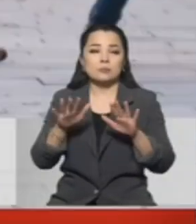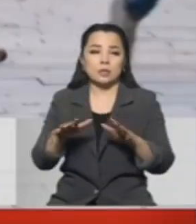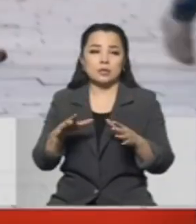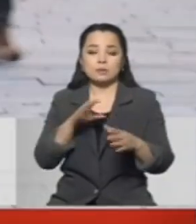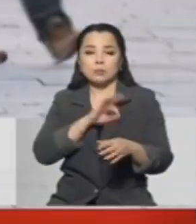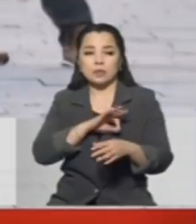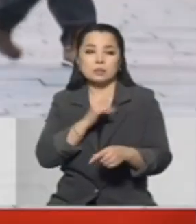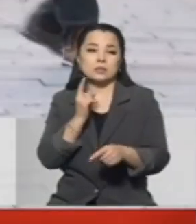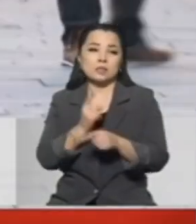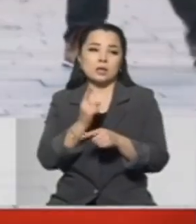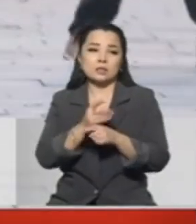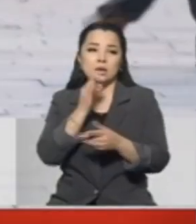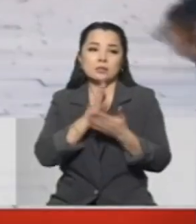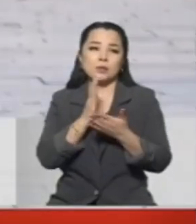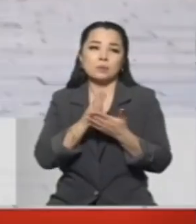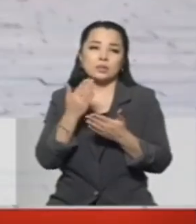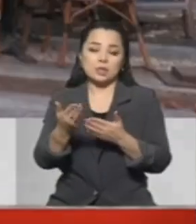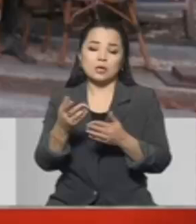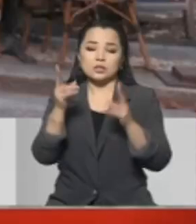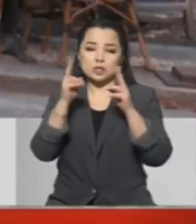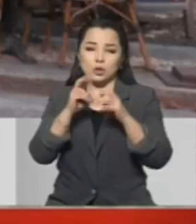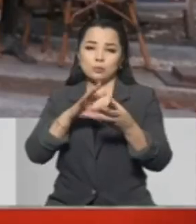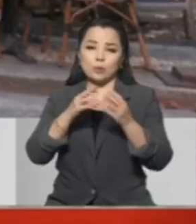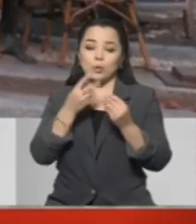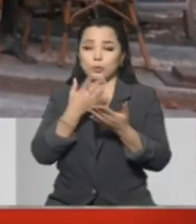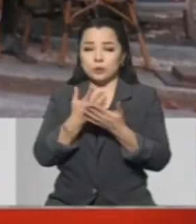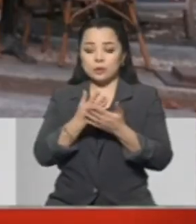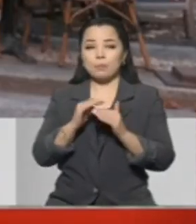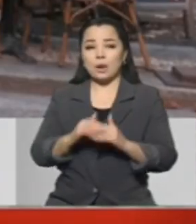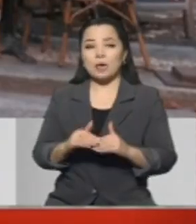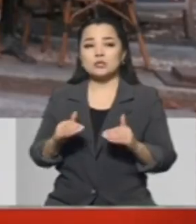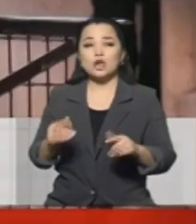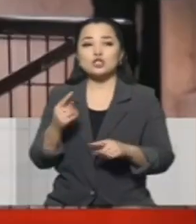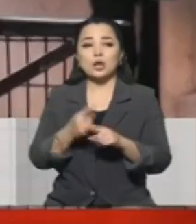желілерді пайдалануына тыйым салынды. Бірақ зерттеулер көрсеткенде